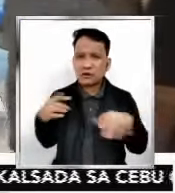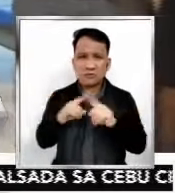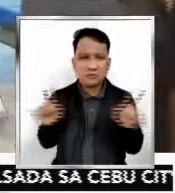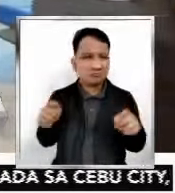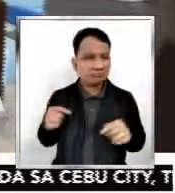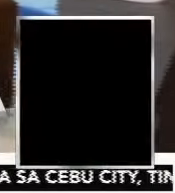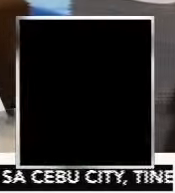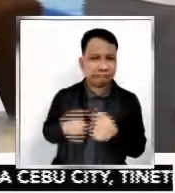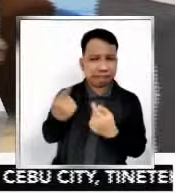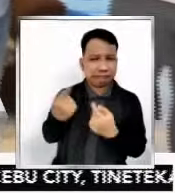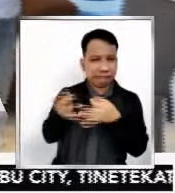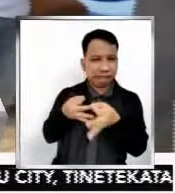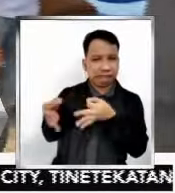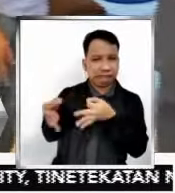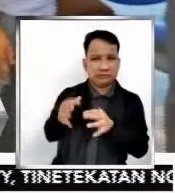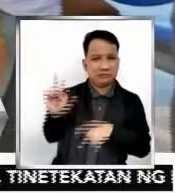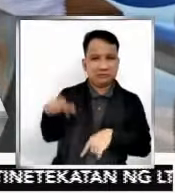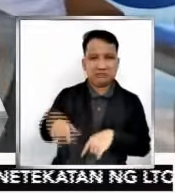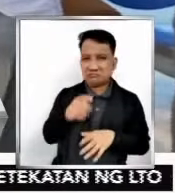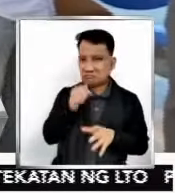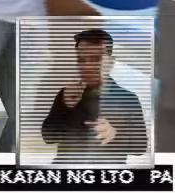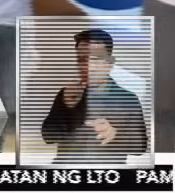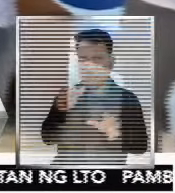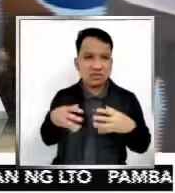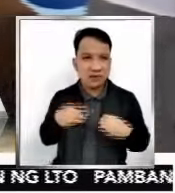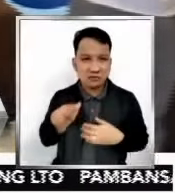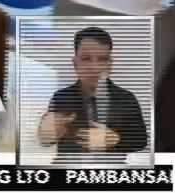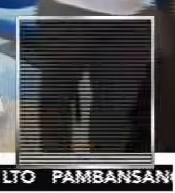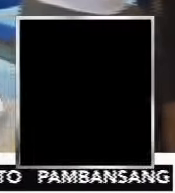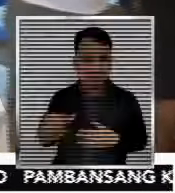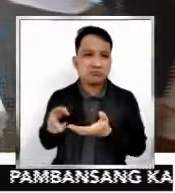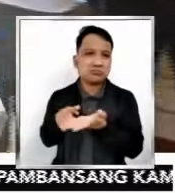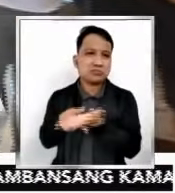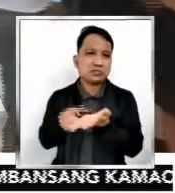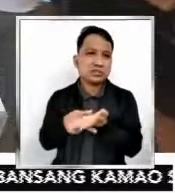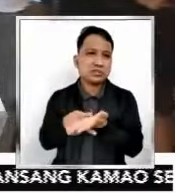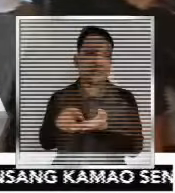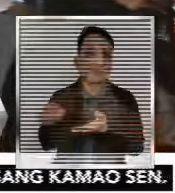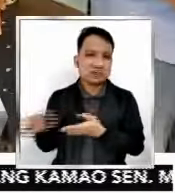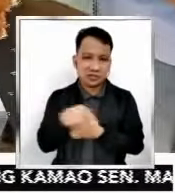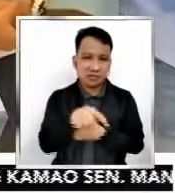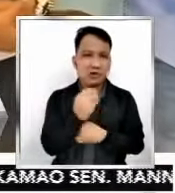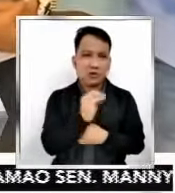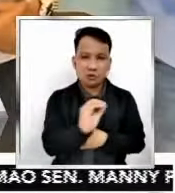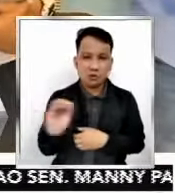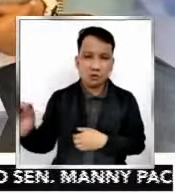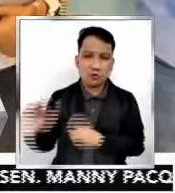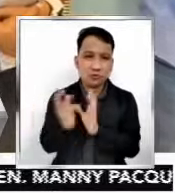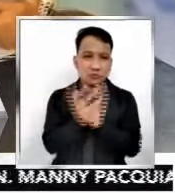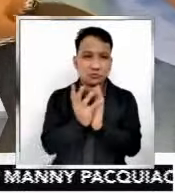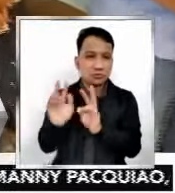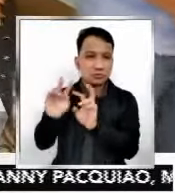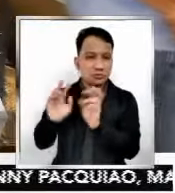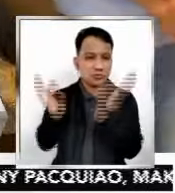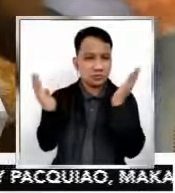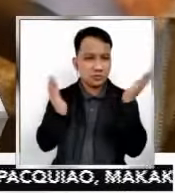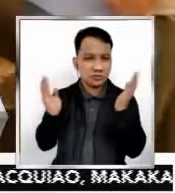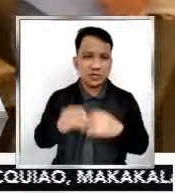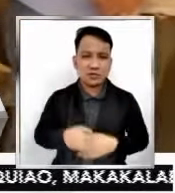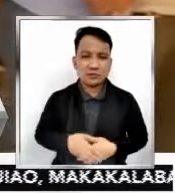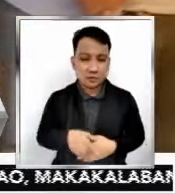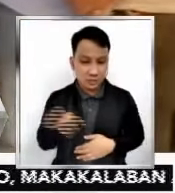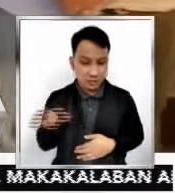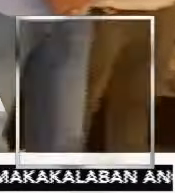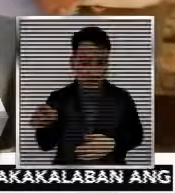paliwanag sa LTO. Lahat sila binigyan ng ticket. Magsasagawa rin sila ng community service. Inatasan sila ng LTO na magturo sa